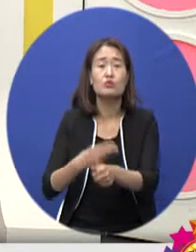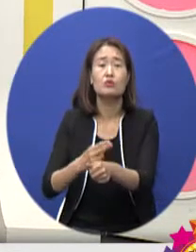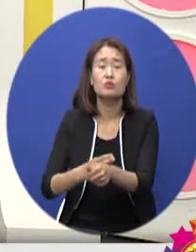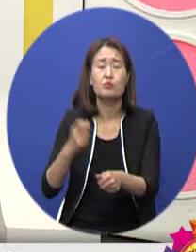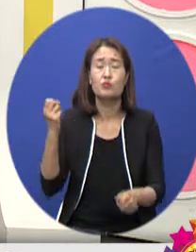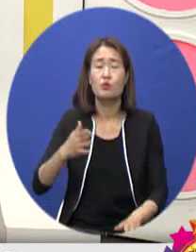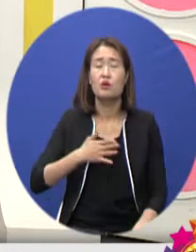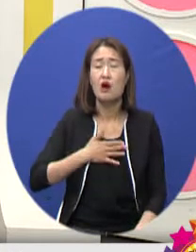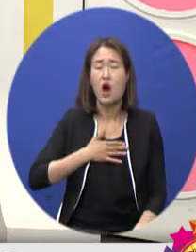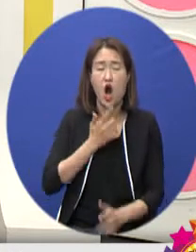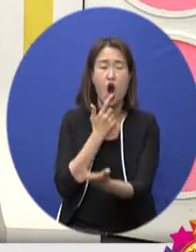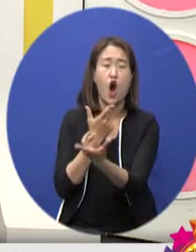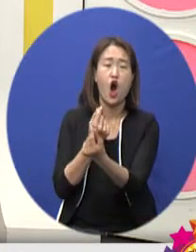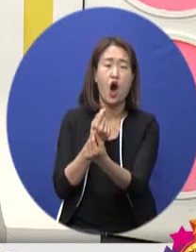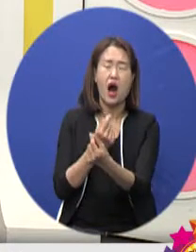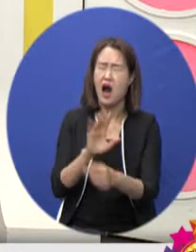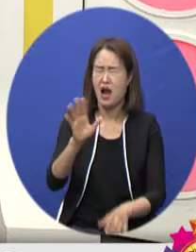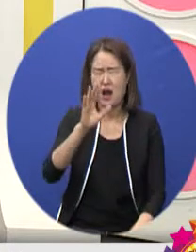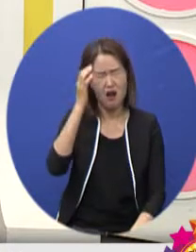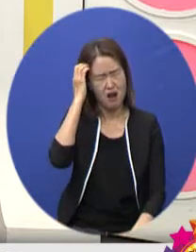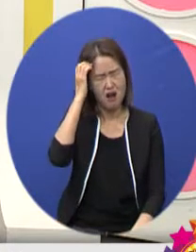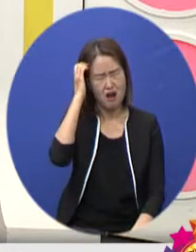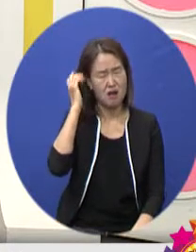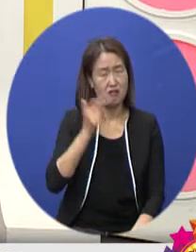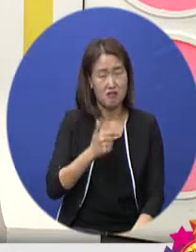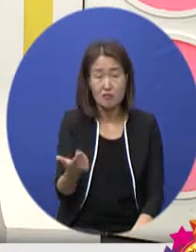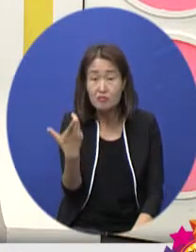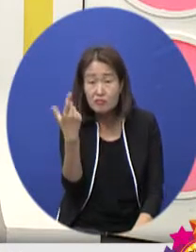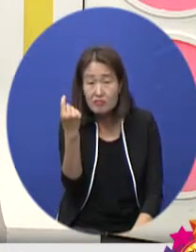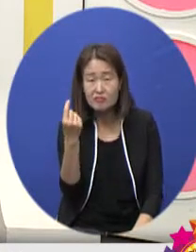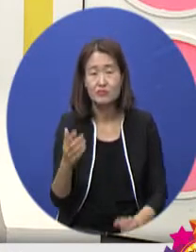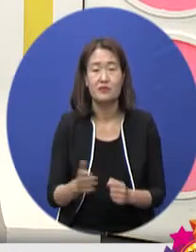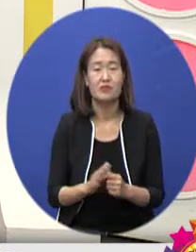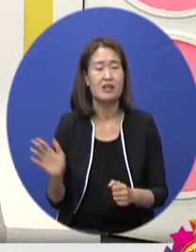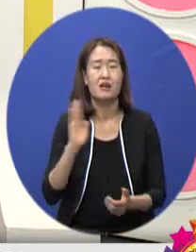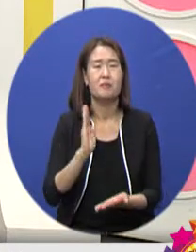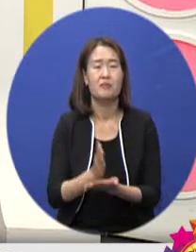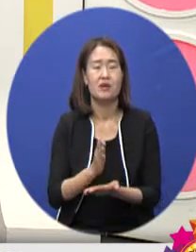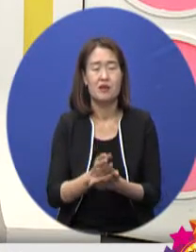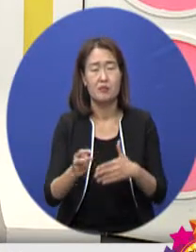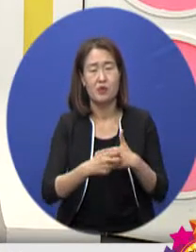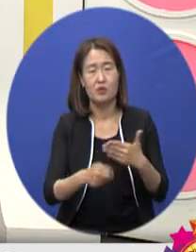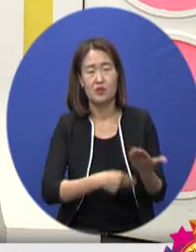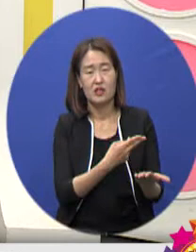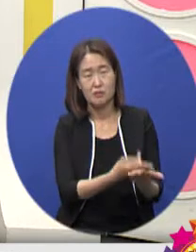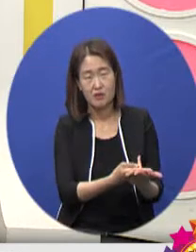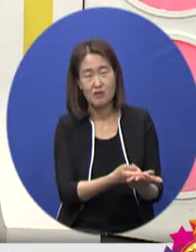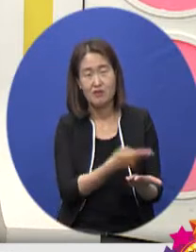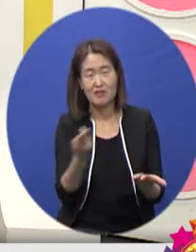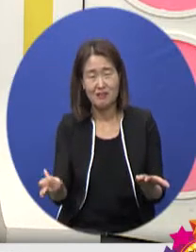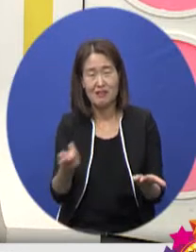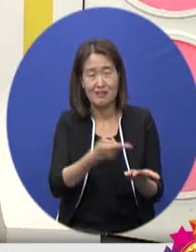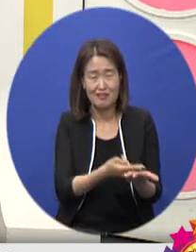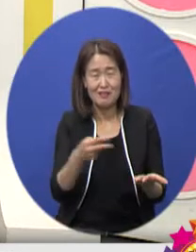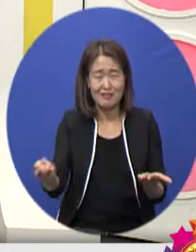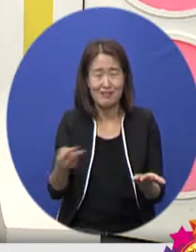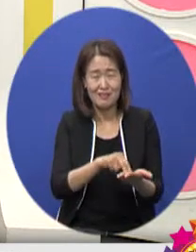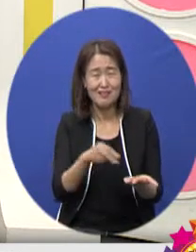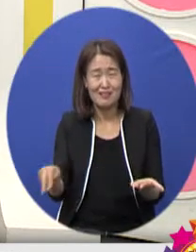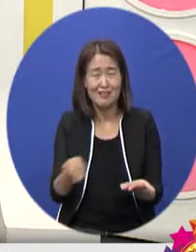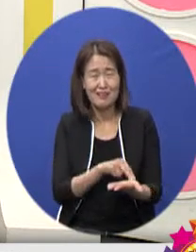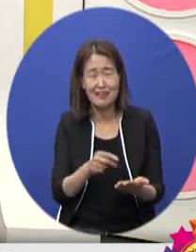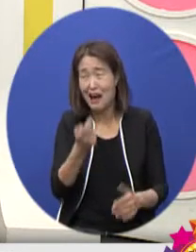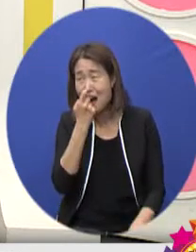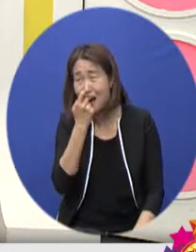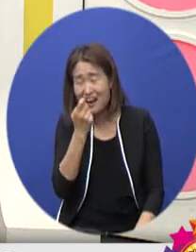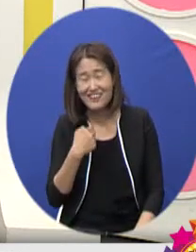그렇고 나도 그렇고 치장이 많잖아요. 네네. 그래서 병원은 입원한 상태로 잠깐 나갔다 온다고 지금